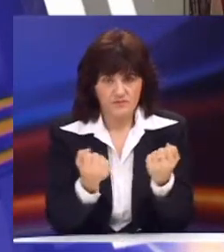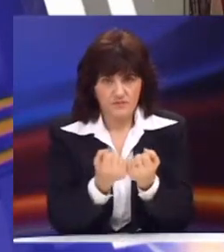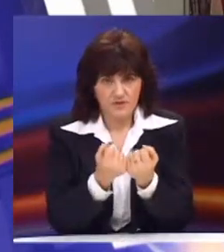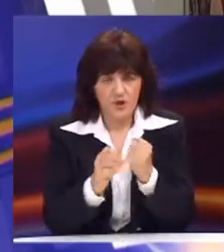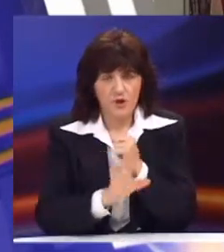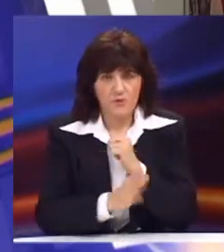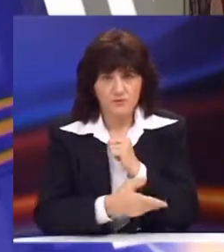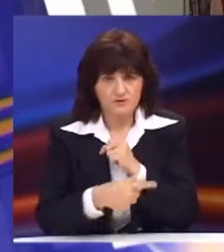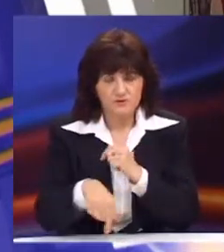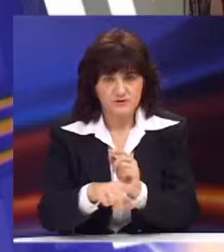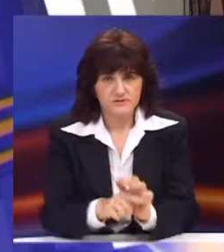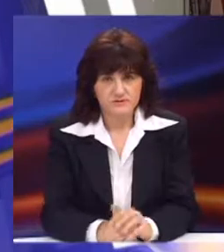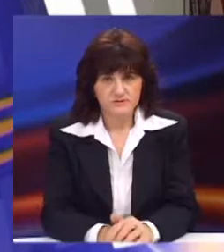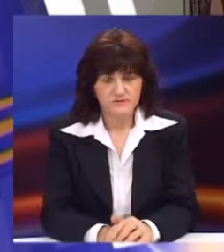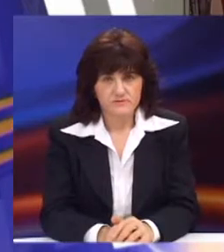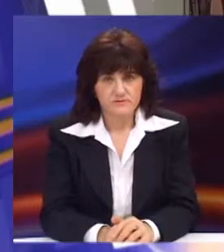generacija učenika.